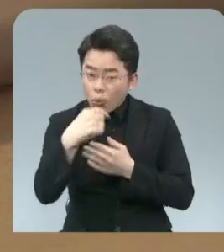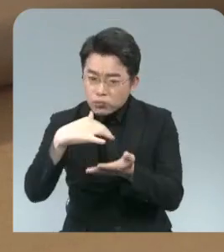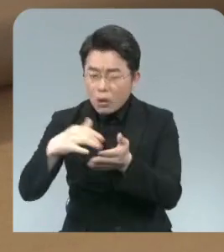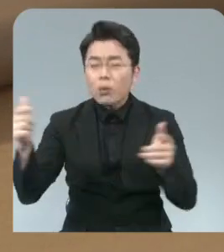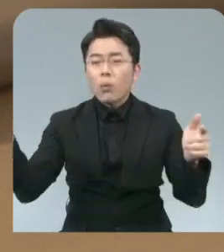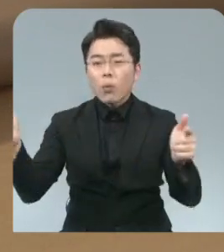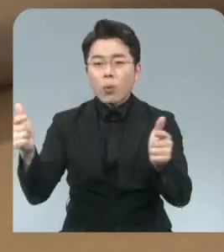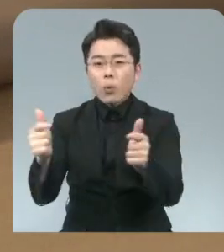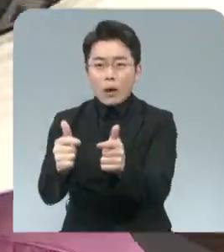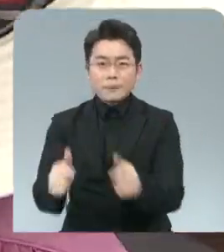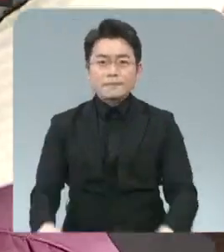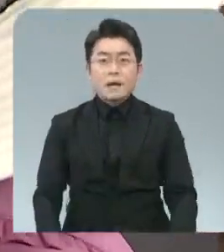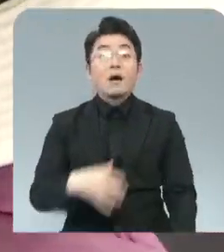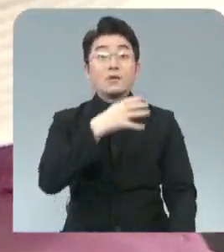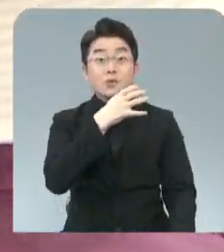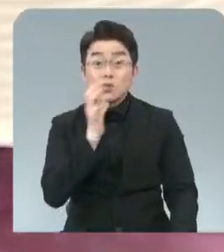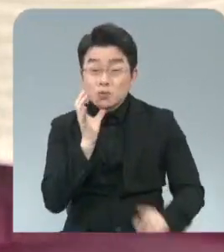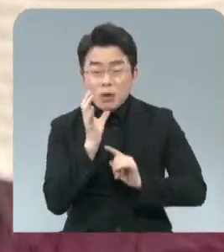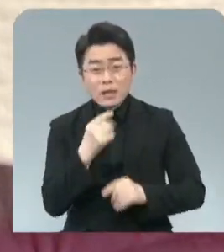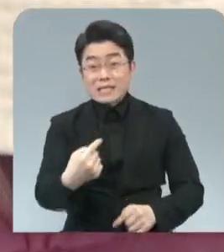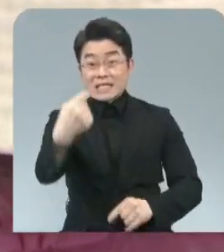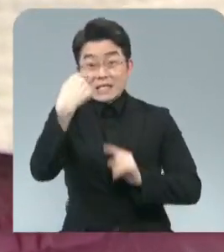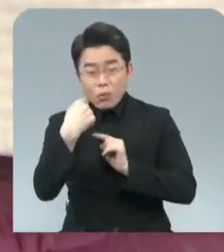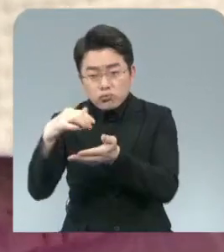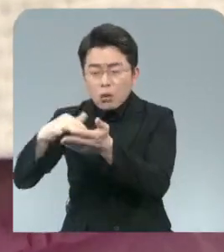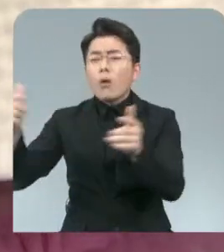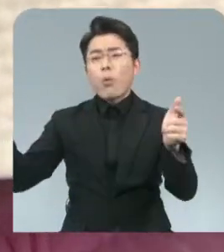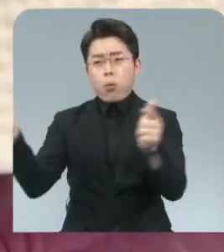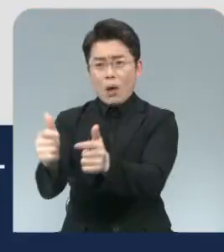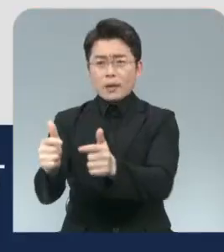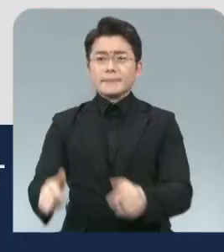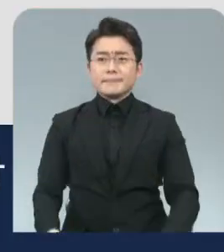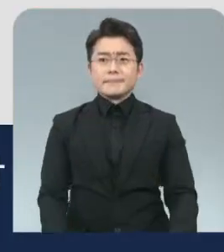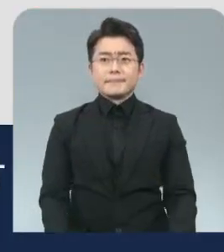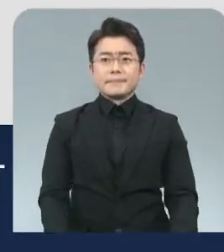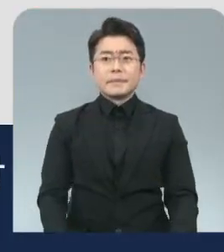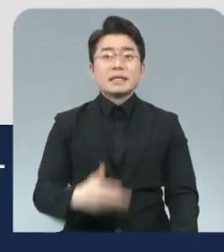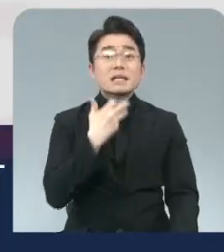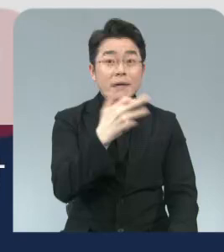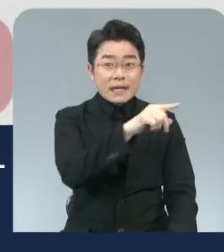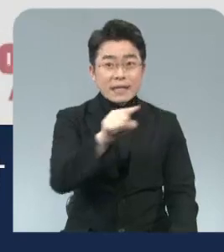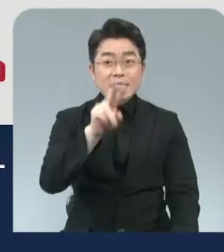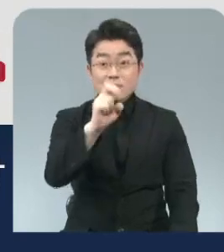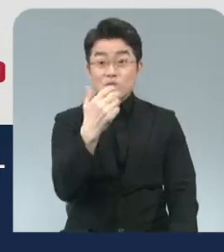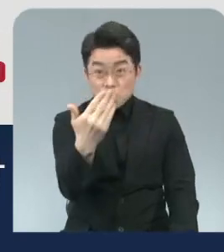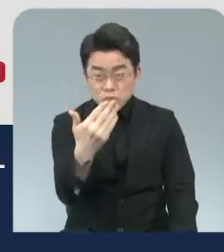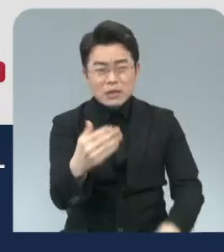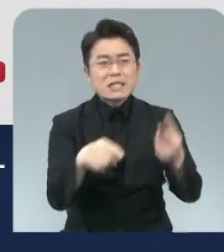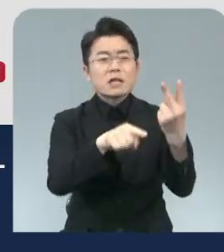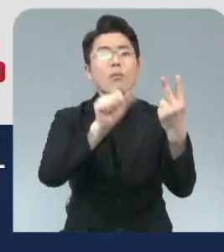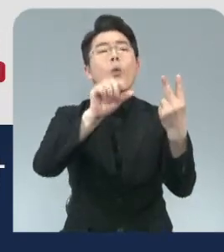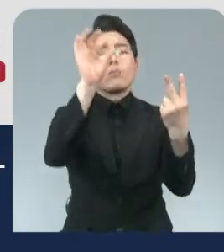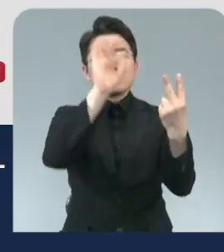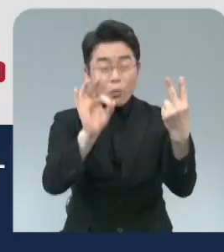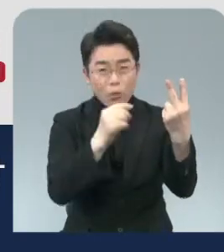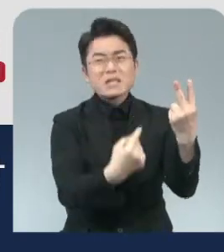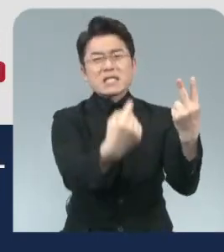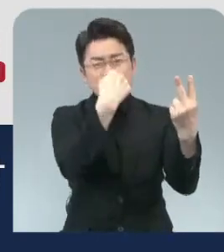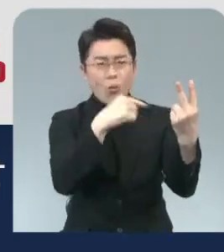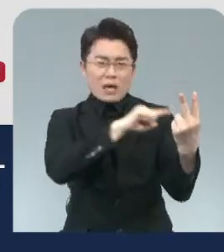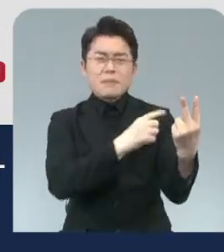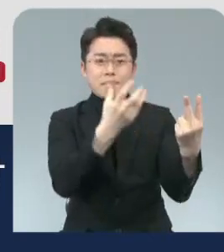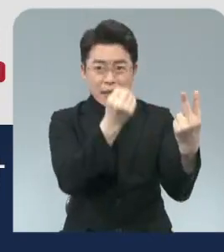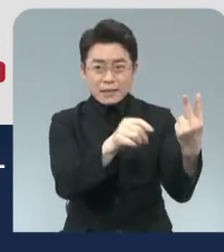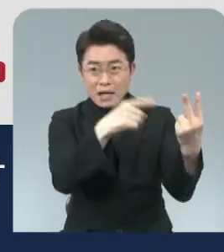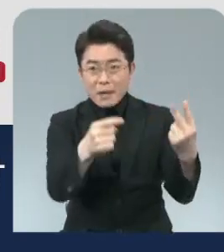추세입니다. 특히 고령층의 신고 비율이 더 낮았습니다. 18세에서 29세가 2.5%로 가장